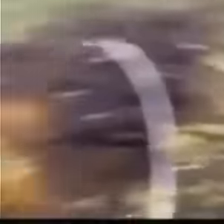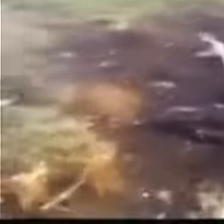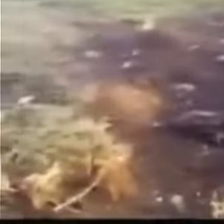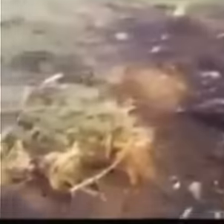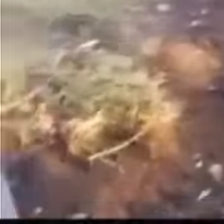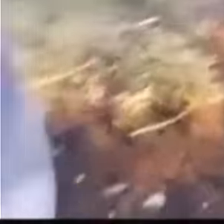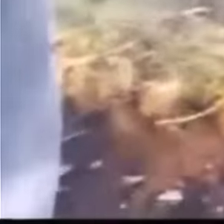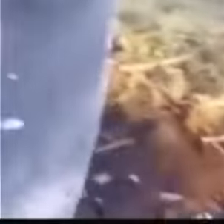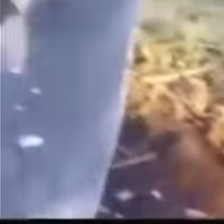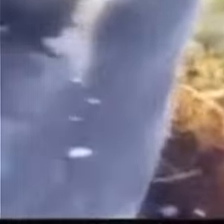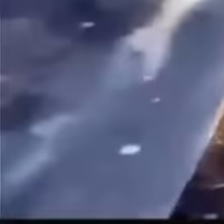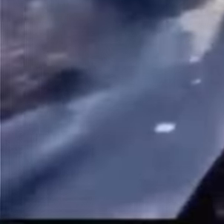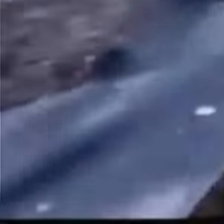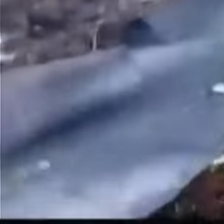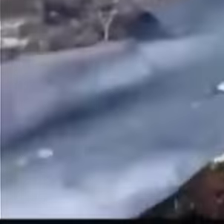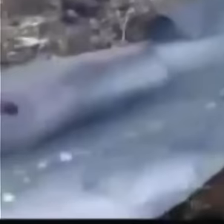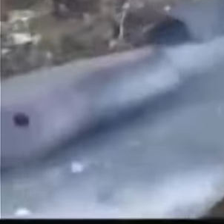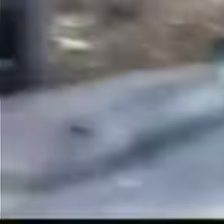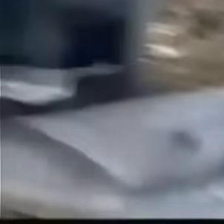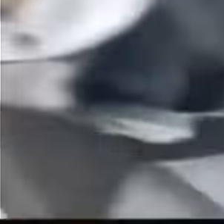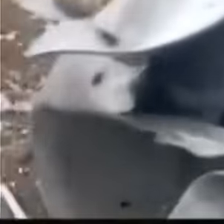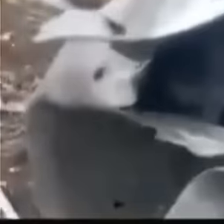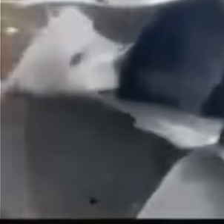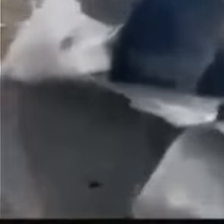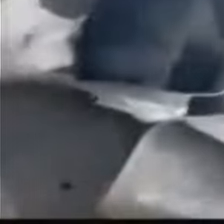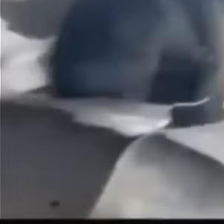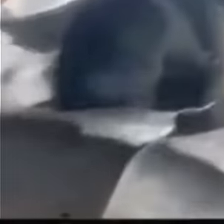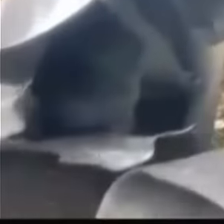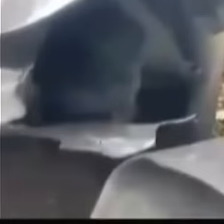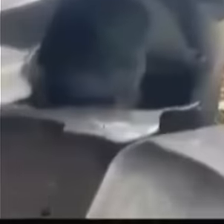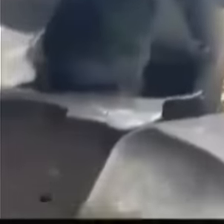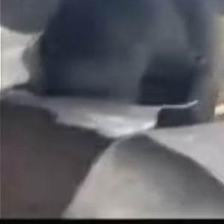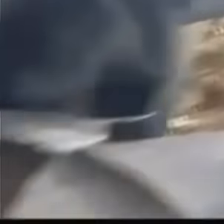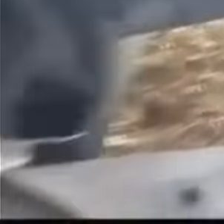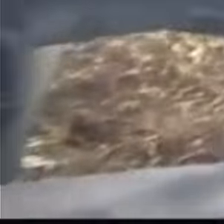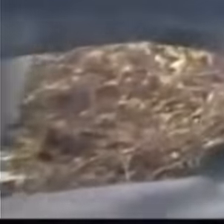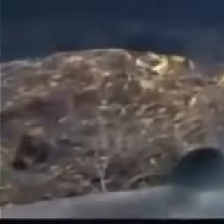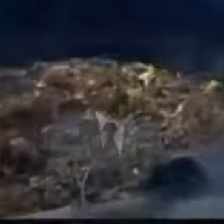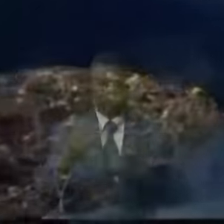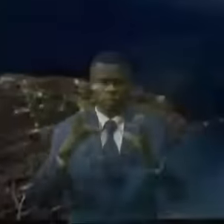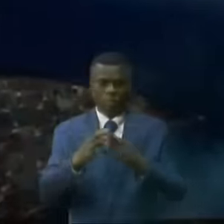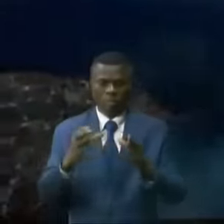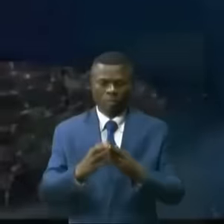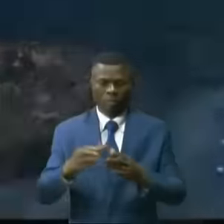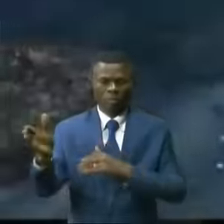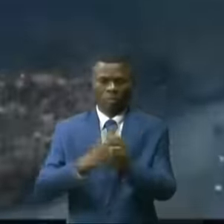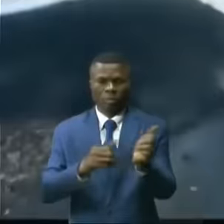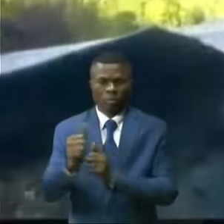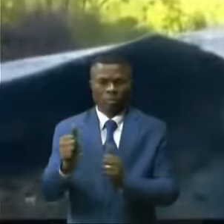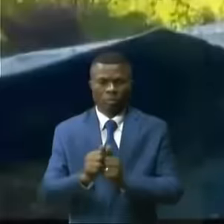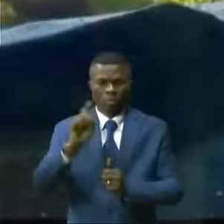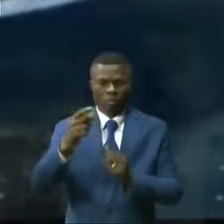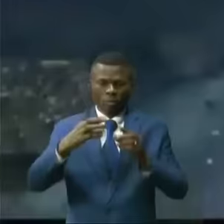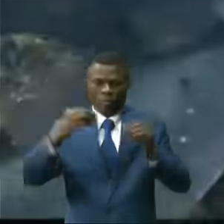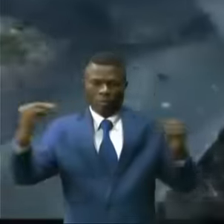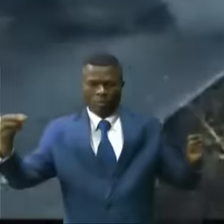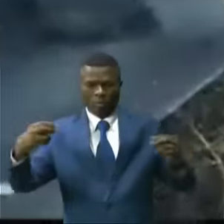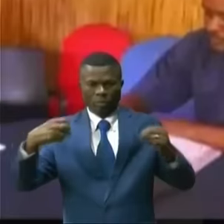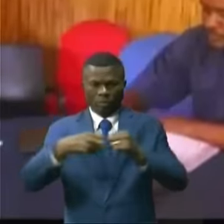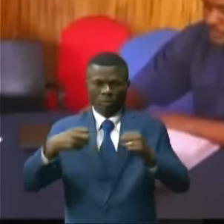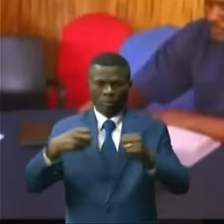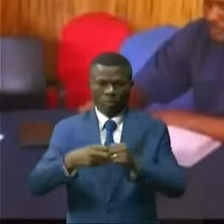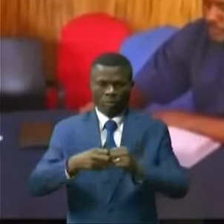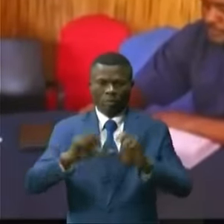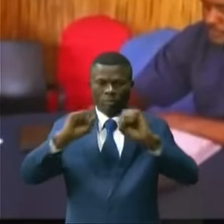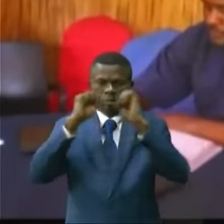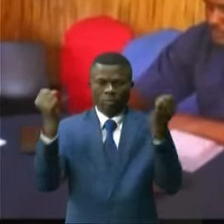DC et le M23 au niveau de Kibumba en territoire de niragongo incident qui a endommagé la deuxème ligne moyenne tension de la